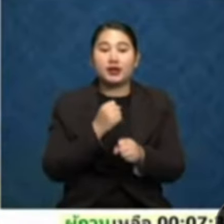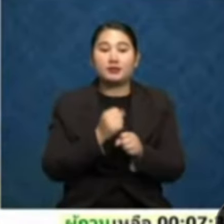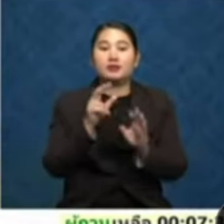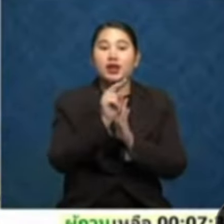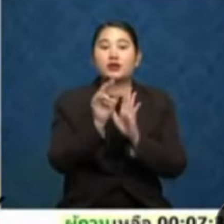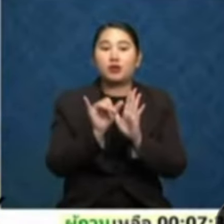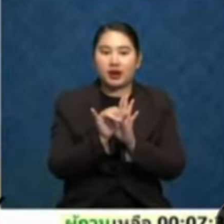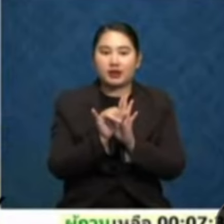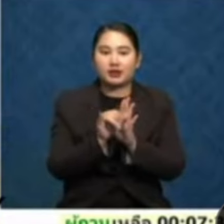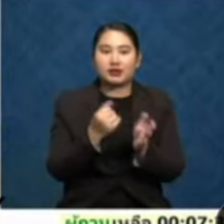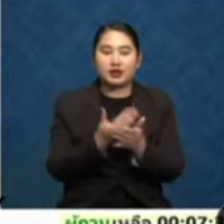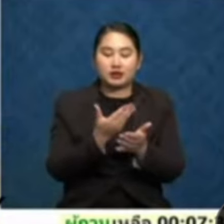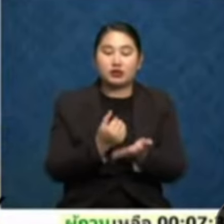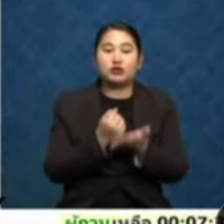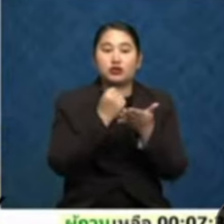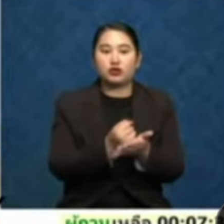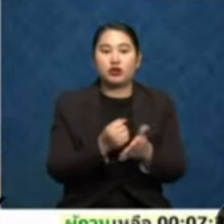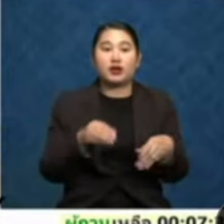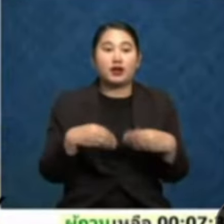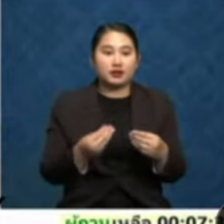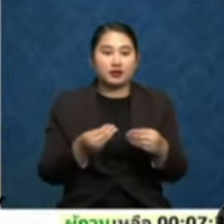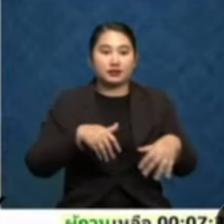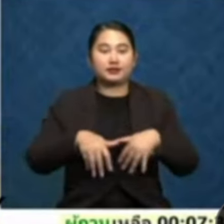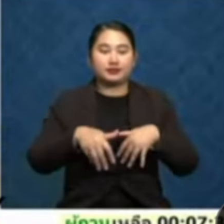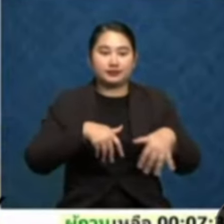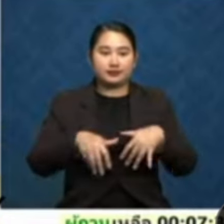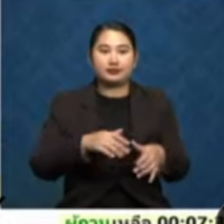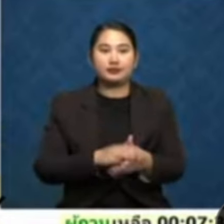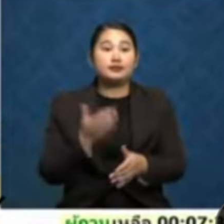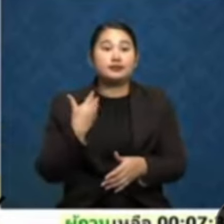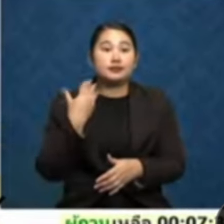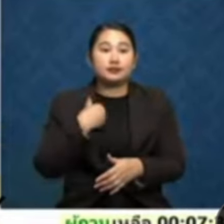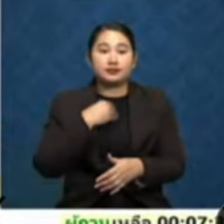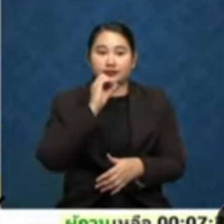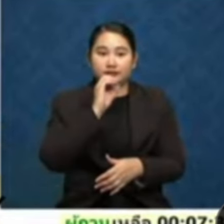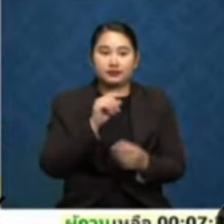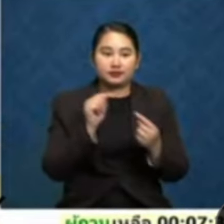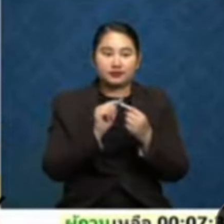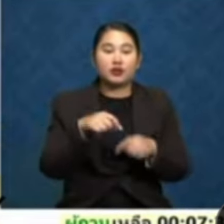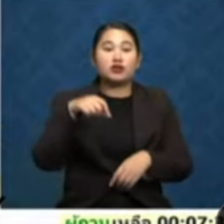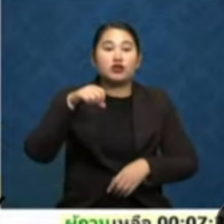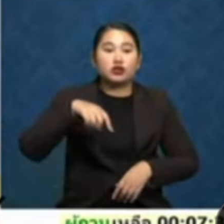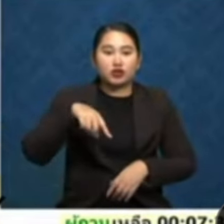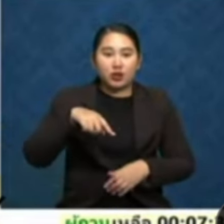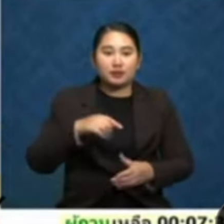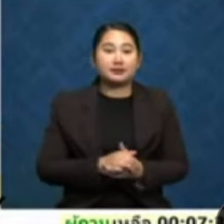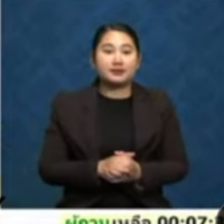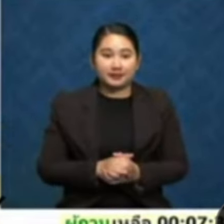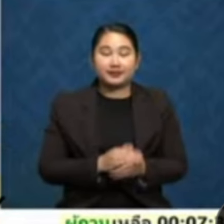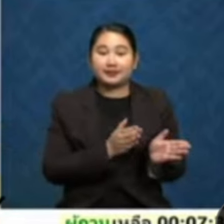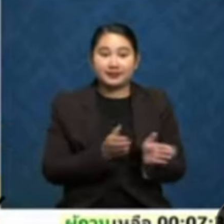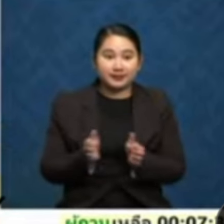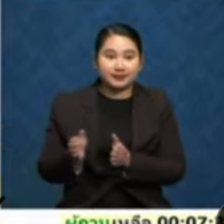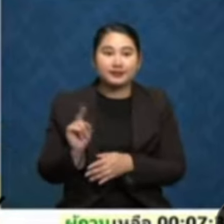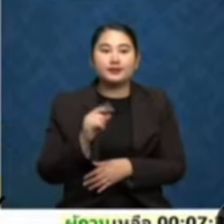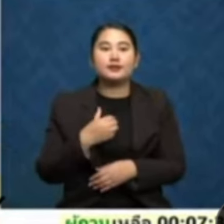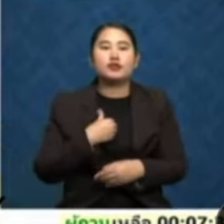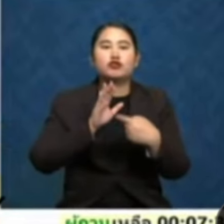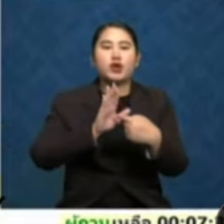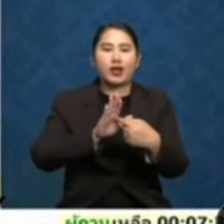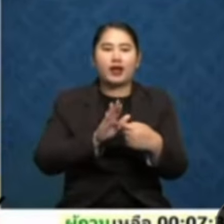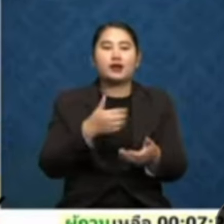นโยบายนะครับเงินช่วยเหลือเยียวยาให้กับพ่อแม่พี่น้องประชาชนเมื่อสักครู่นี้เป็นในส่วนของการซ่อมแซมททรัพย์สินใช่มั้ยครับอีกส่วนหนึงที่ผมมีตัว